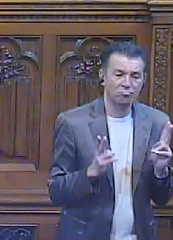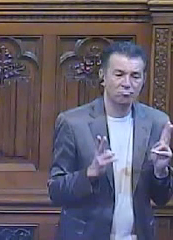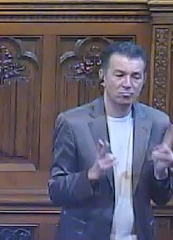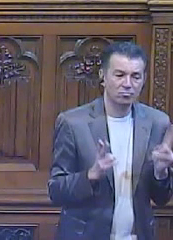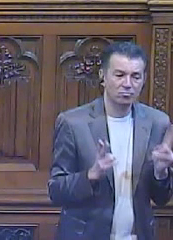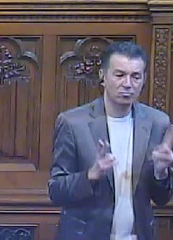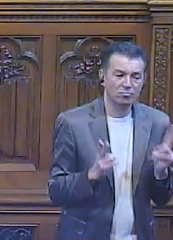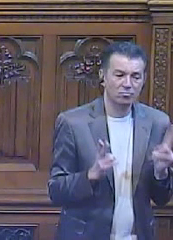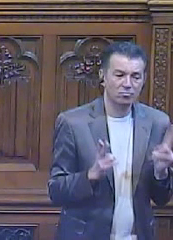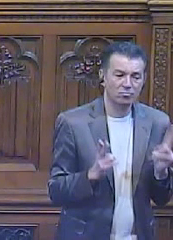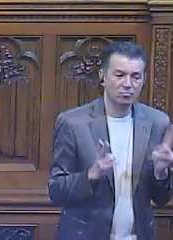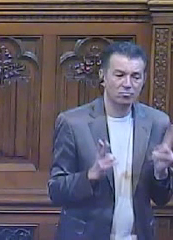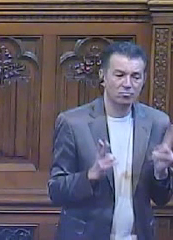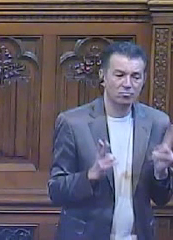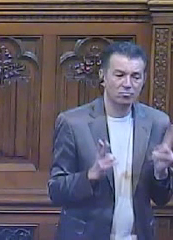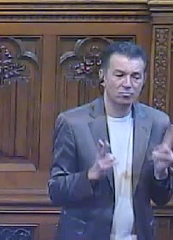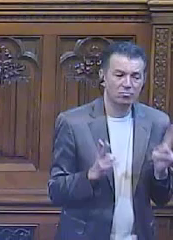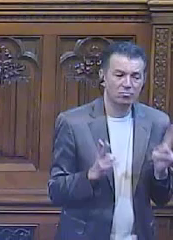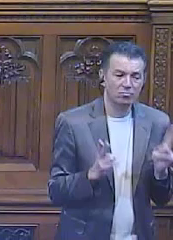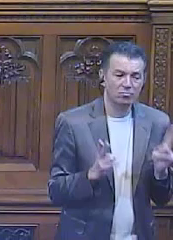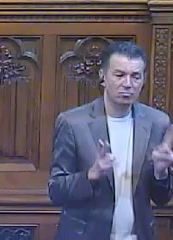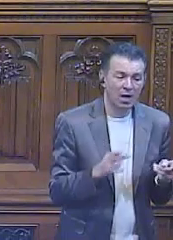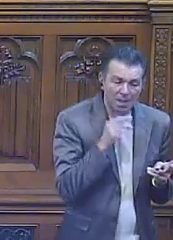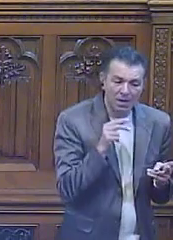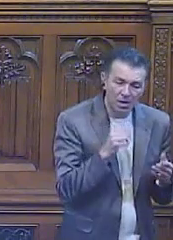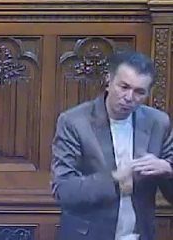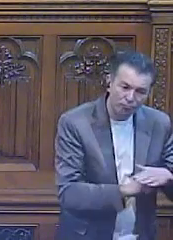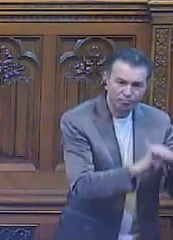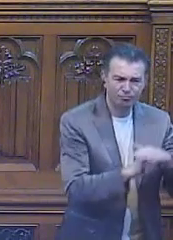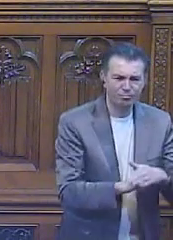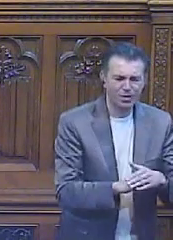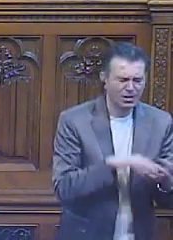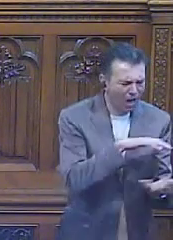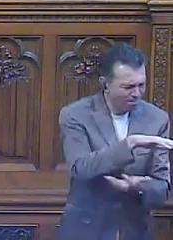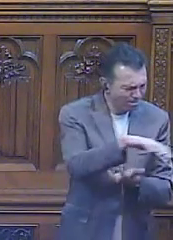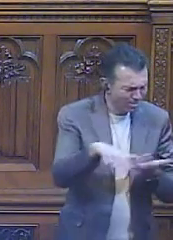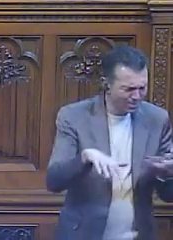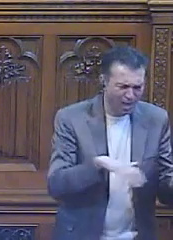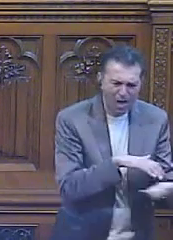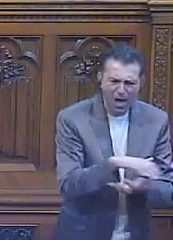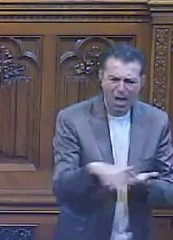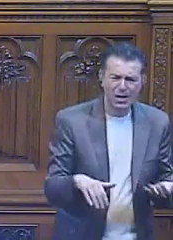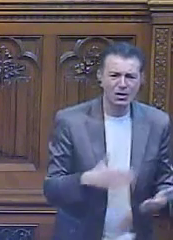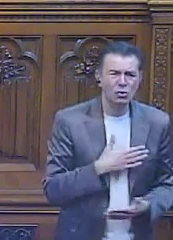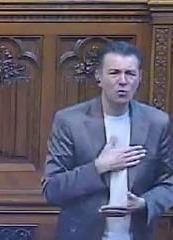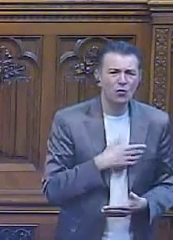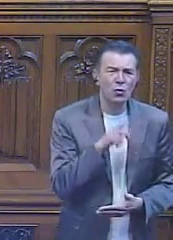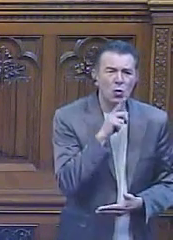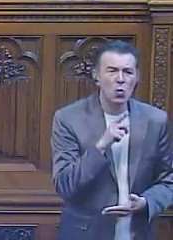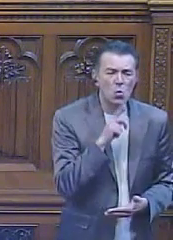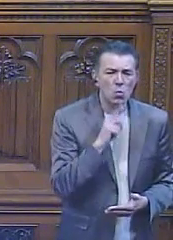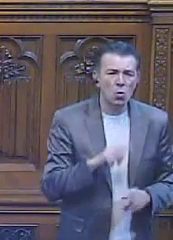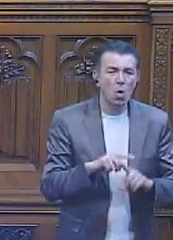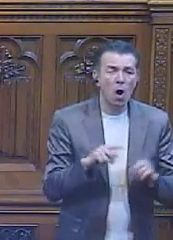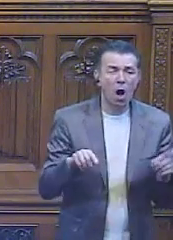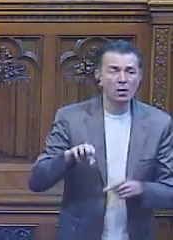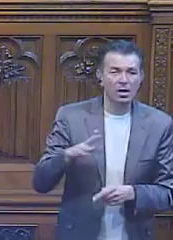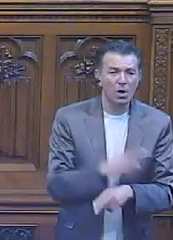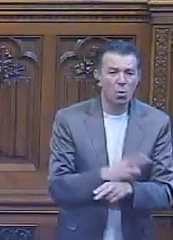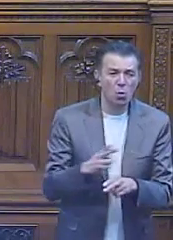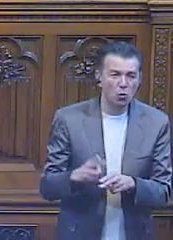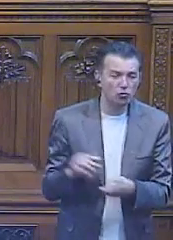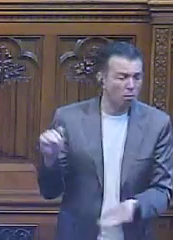suchen, ein einigermaßen erträgliches Auskommen zu geben. Das ist doch ein Skandal. Die verputzen sowieso nur mehr das Geld der anderen